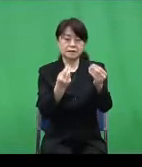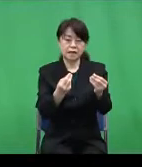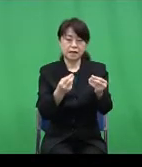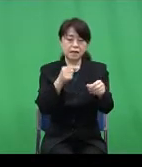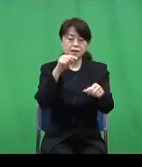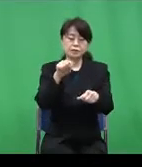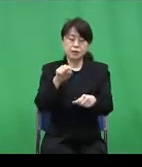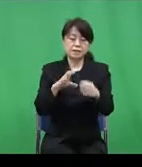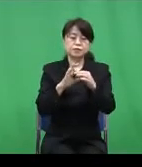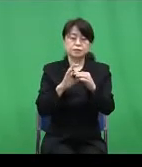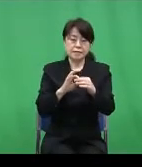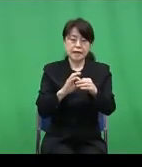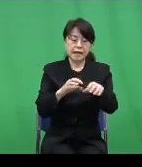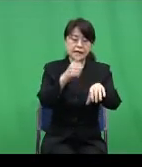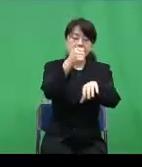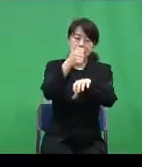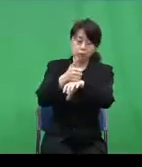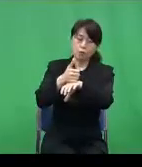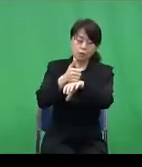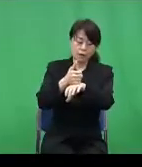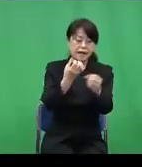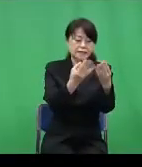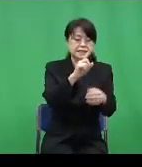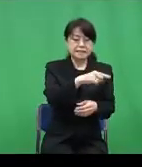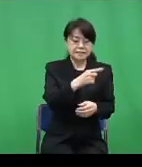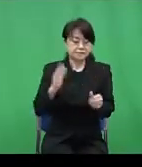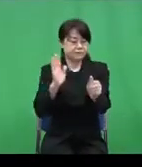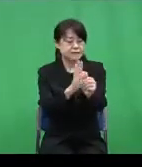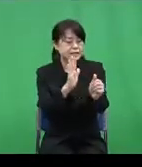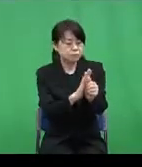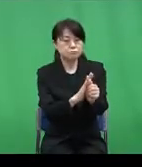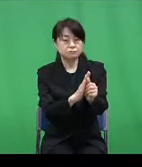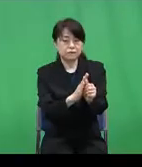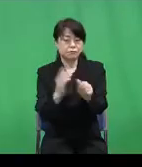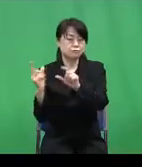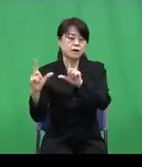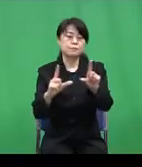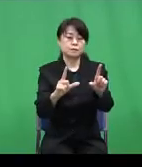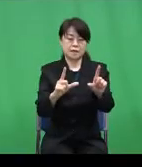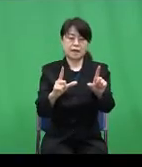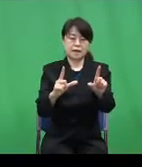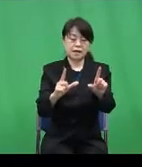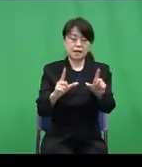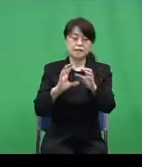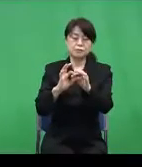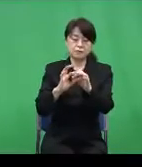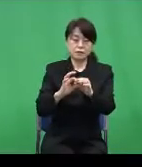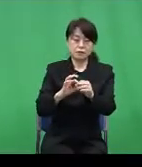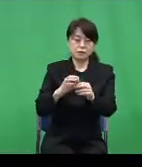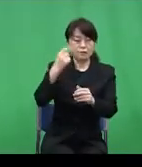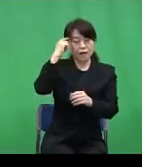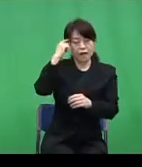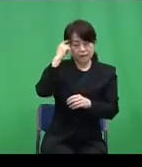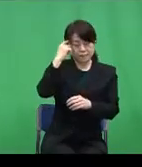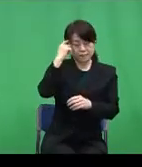あ、新人の支援に回る意思を明確にしてたということ、これの受け止めをお伺いしたいと思います。以上2点よろしくお願いします